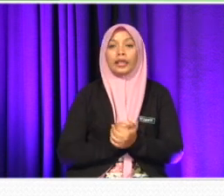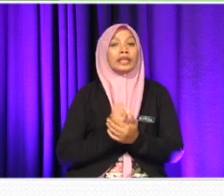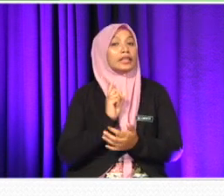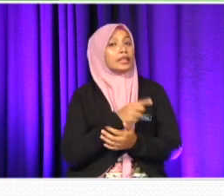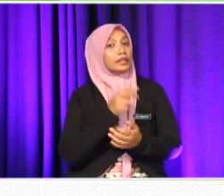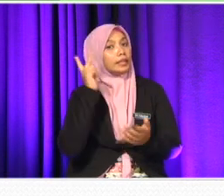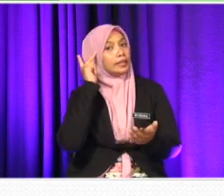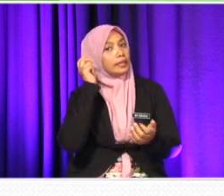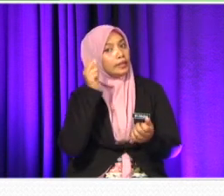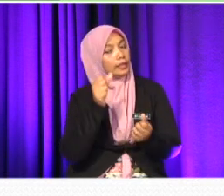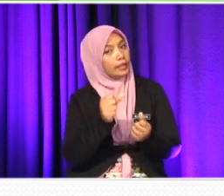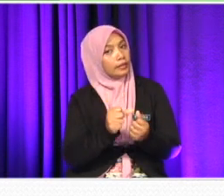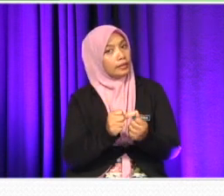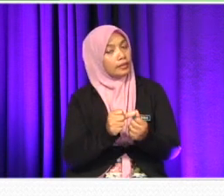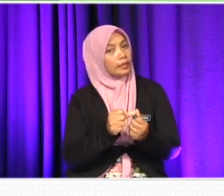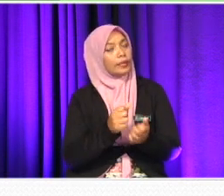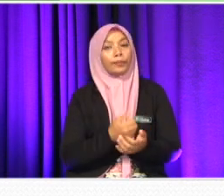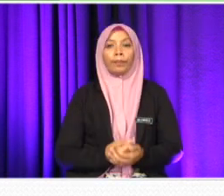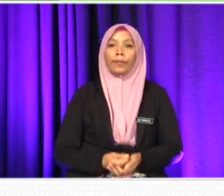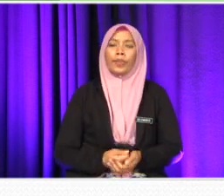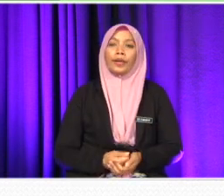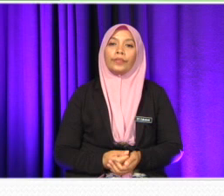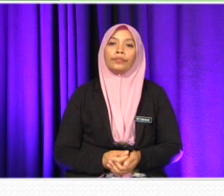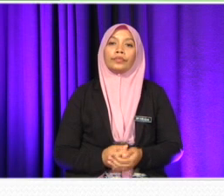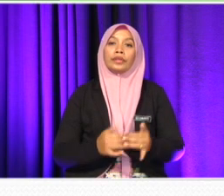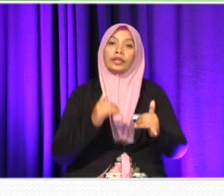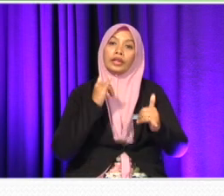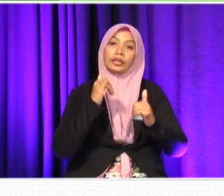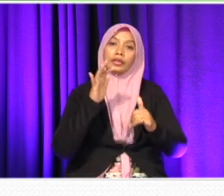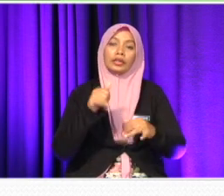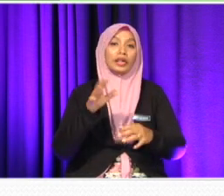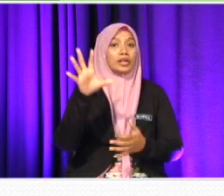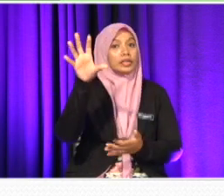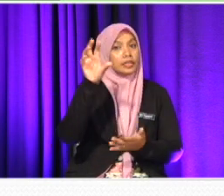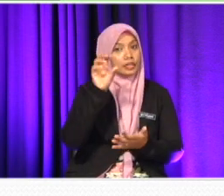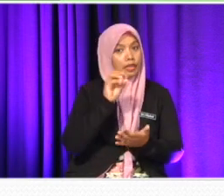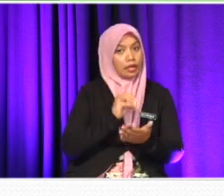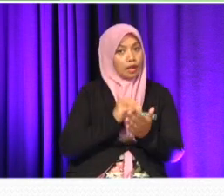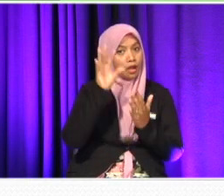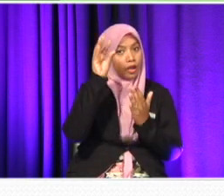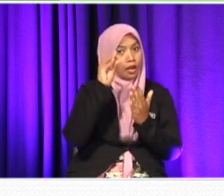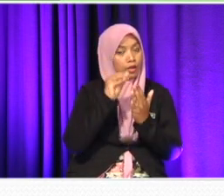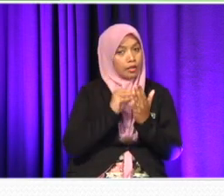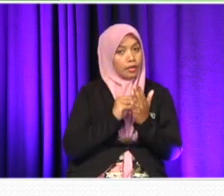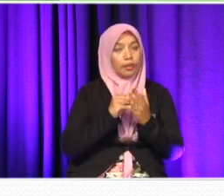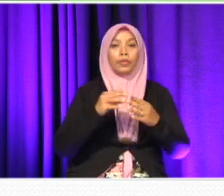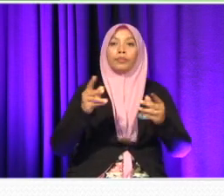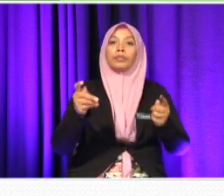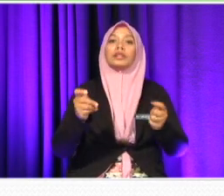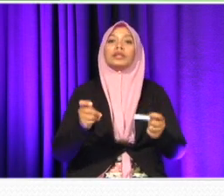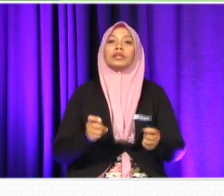ingat Apa itu penyakit pembelajaran tunai yaitu penyakit yang menyinarikan anggaran penerimaan dan